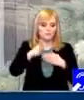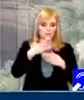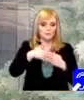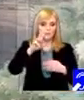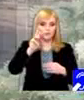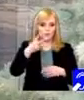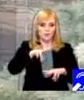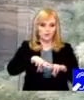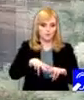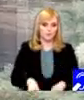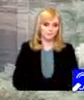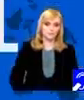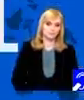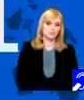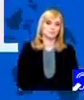închisoare.